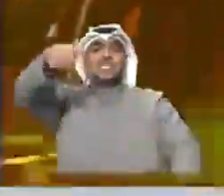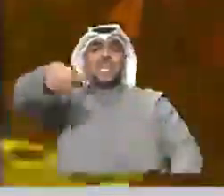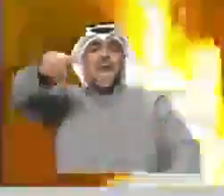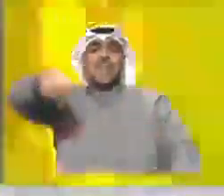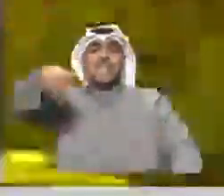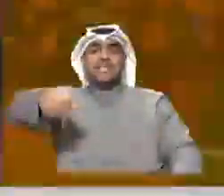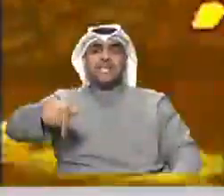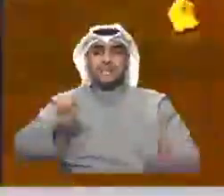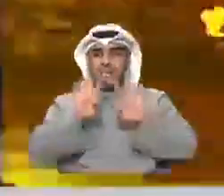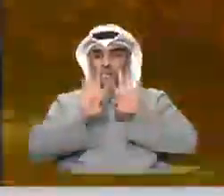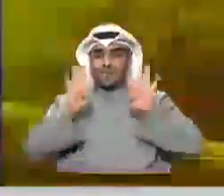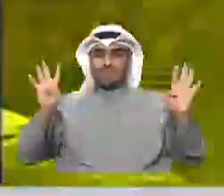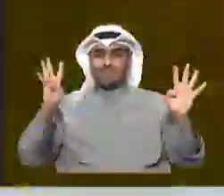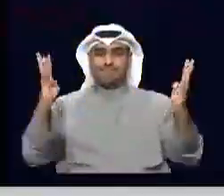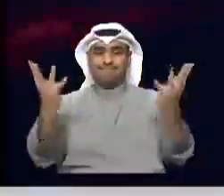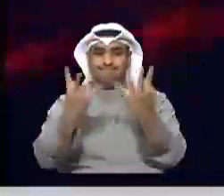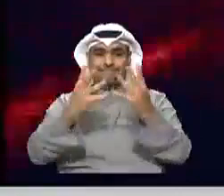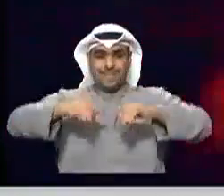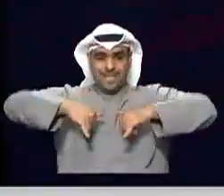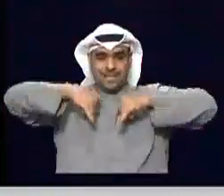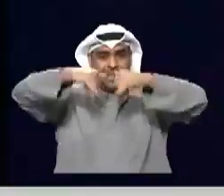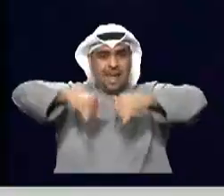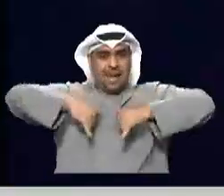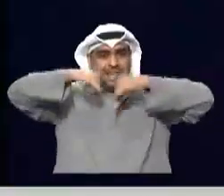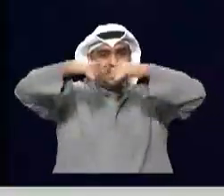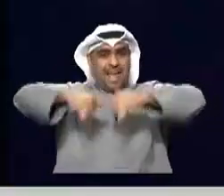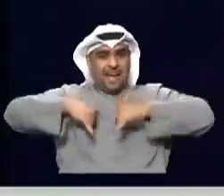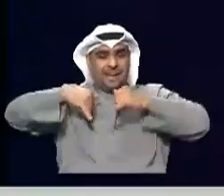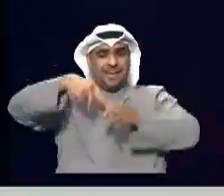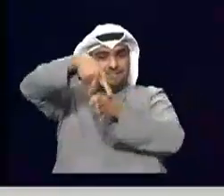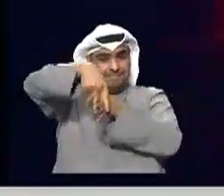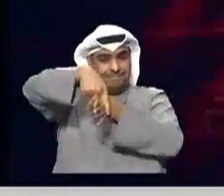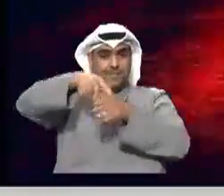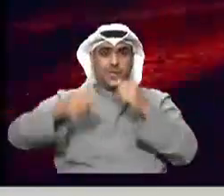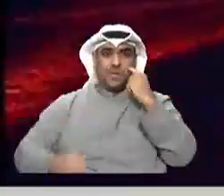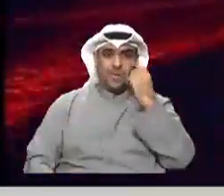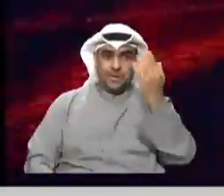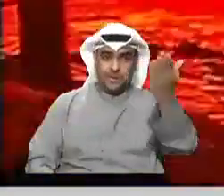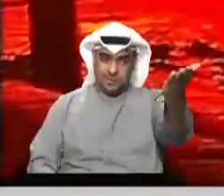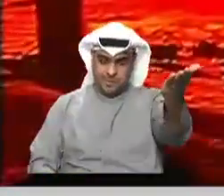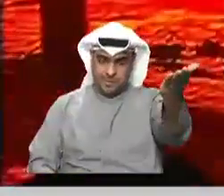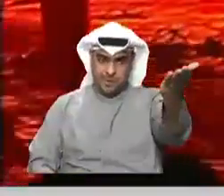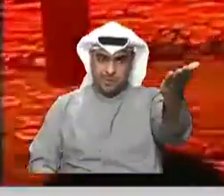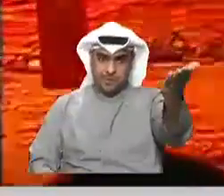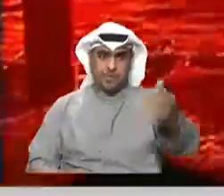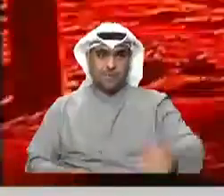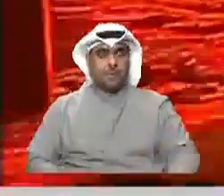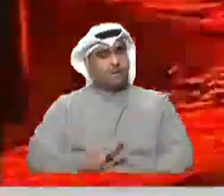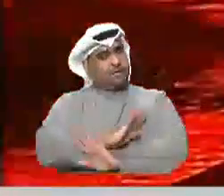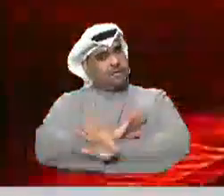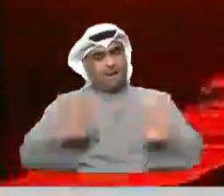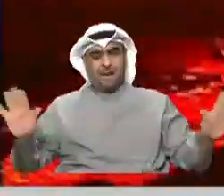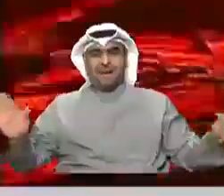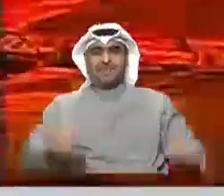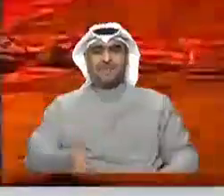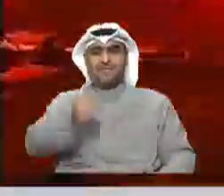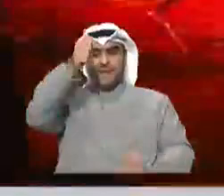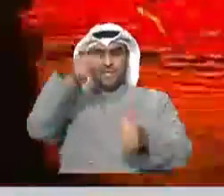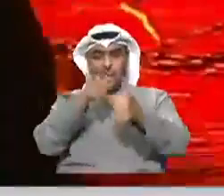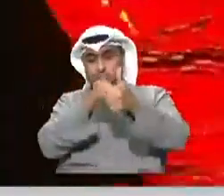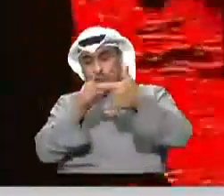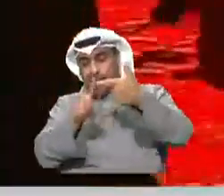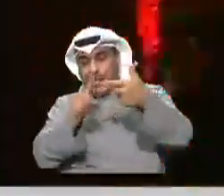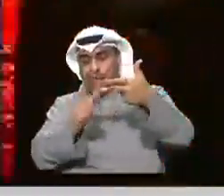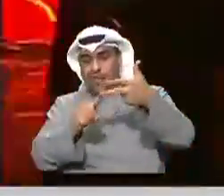العربي الأصيل والذي كان الأميز والأجمل، سواء بحفله الختامي والذي مثل لوحة